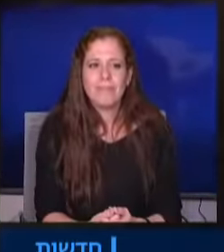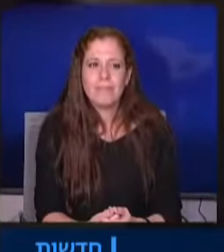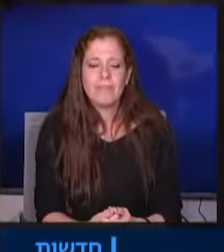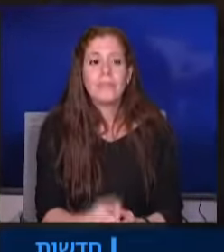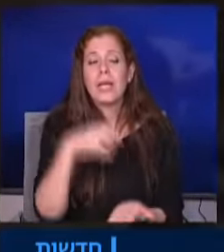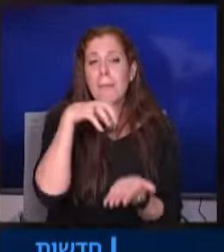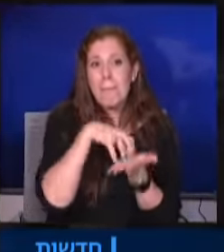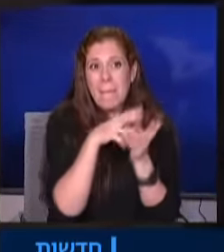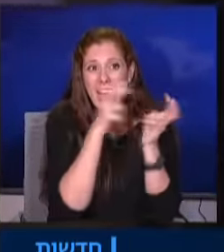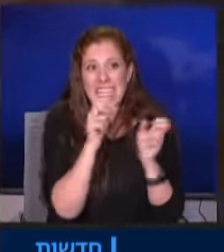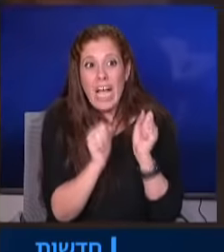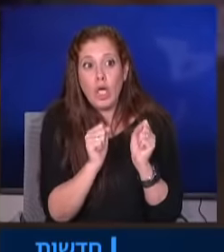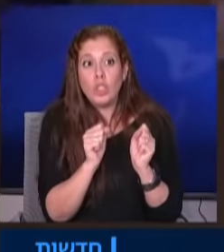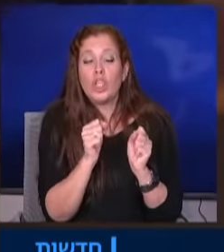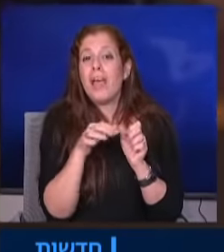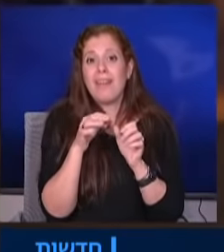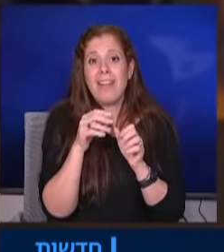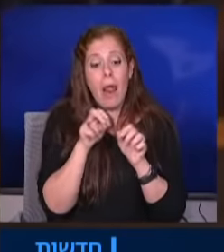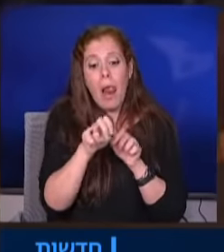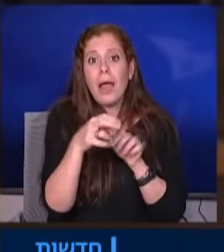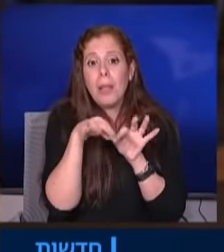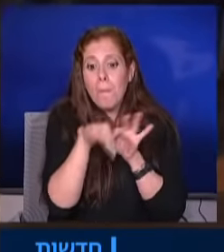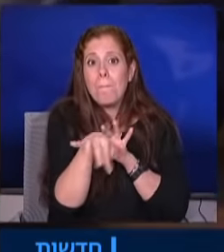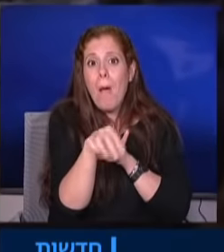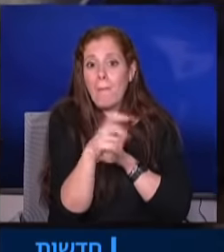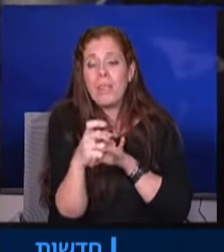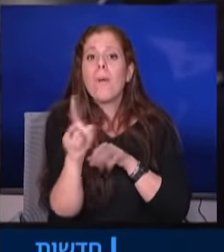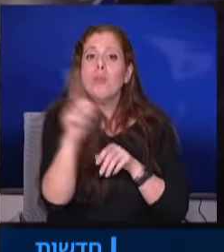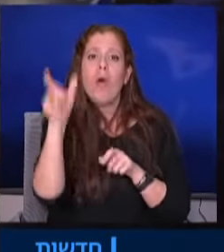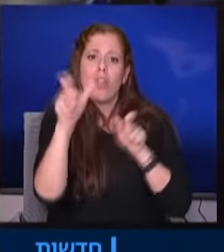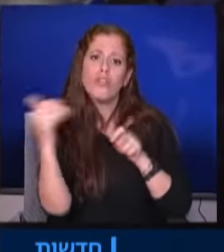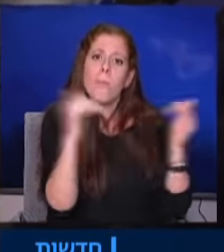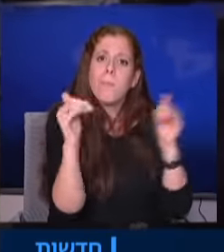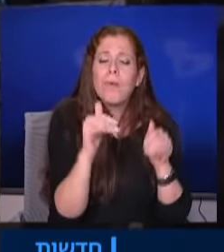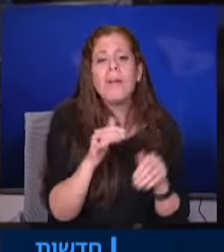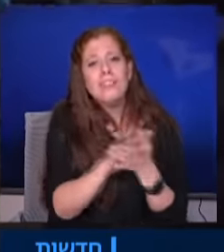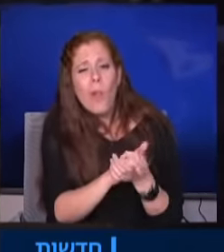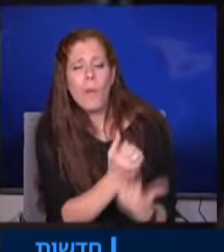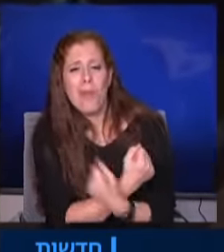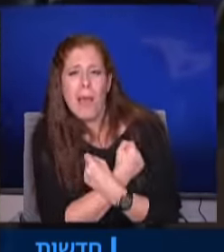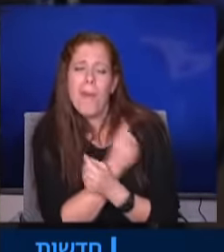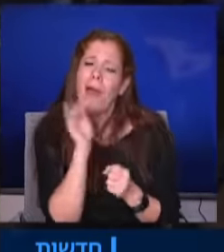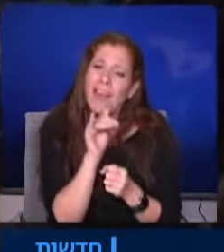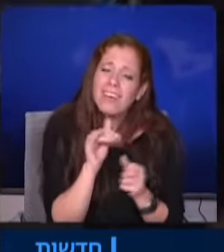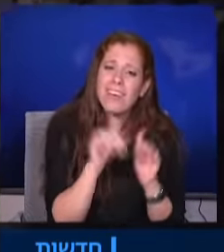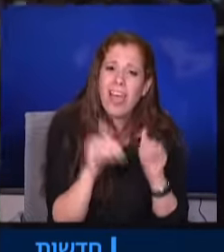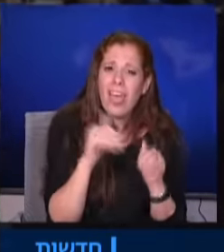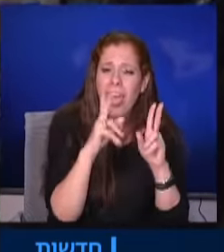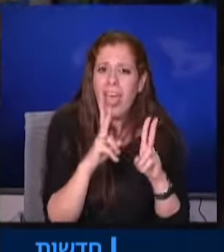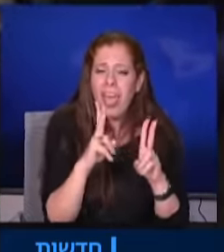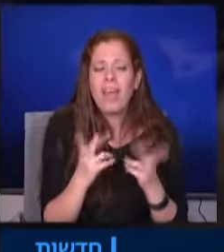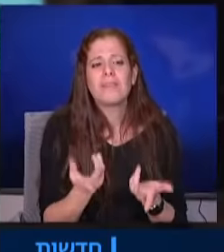במרכז העיר קשה ללכת איתו יותר מ-100 מטר בלי שמישהו ייגש לומר שלום, לחבק. עיר